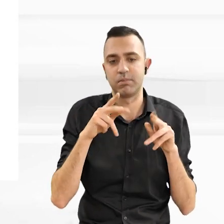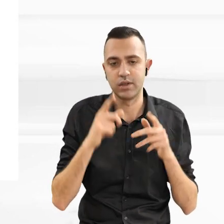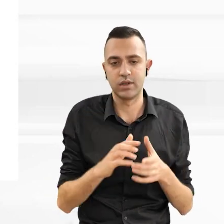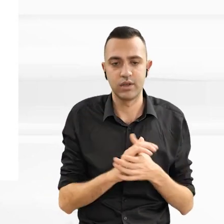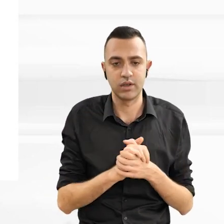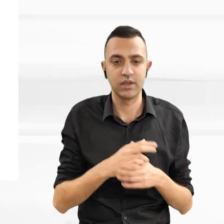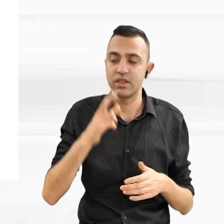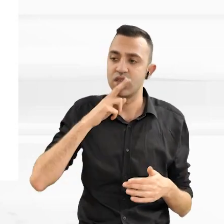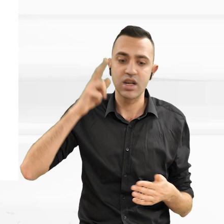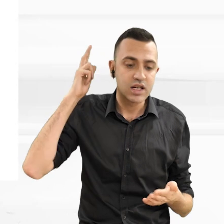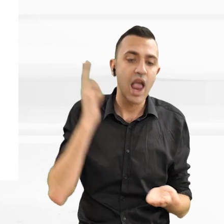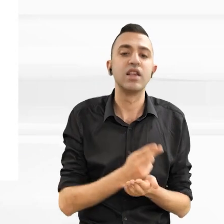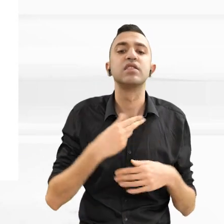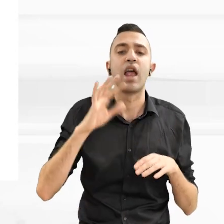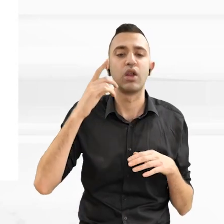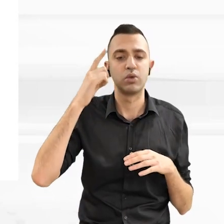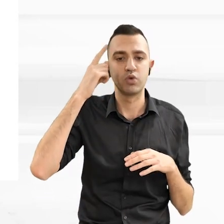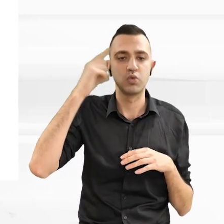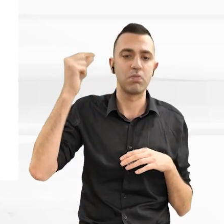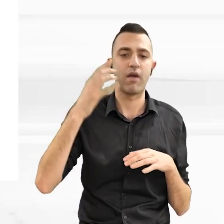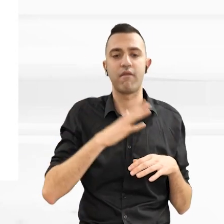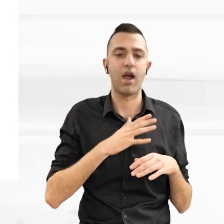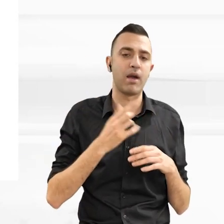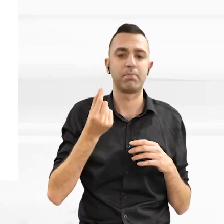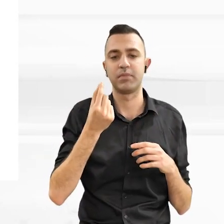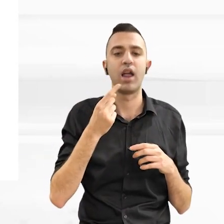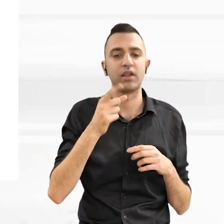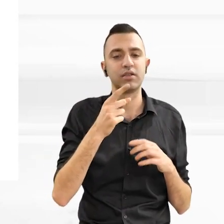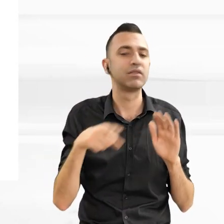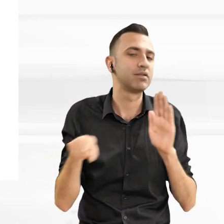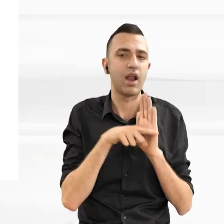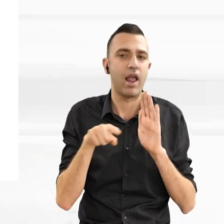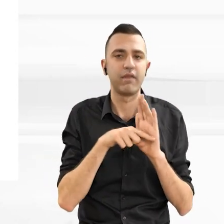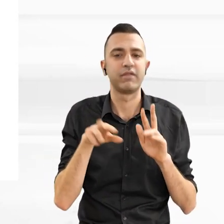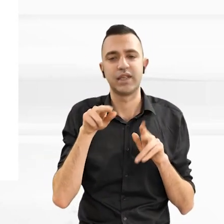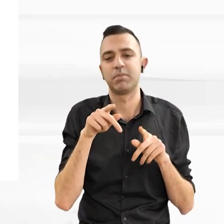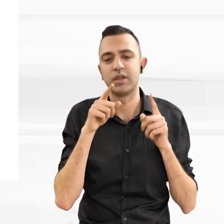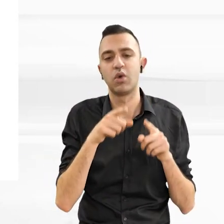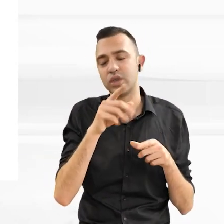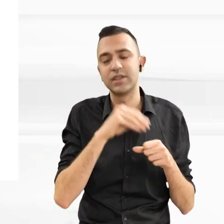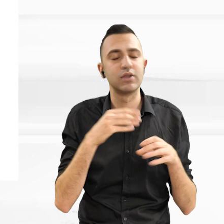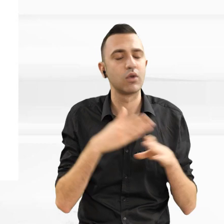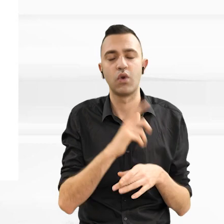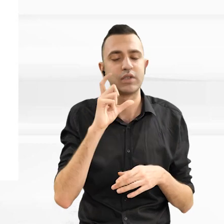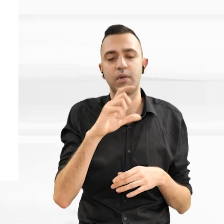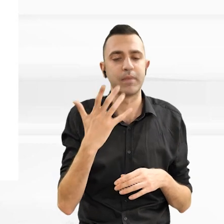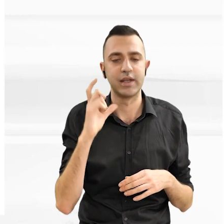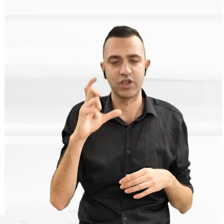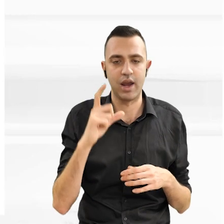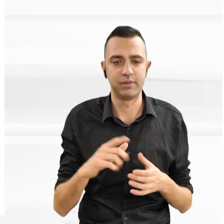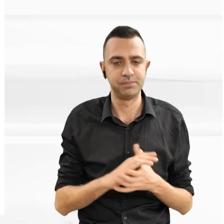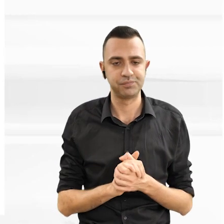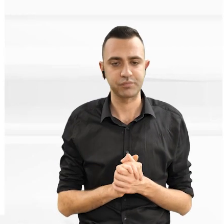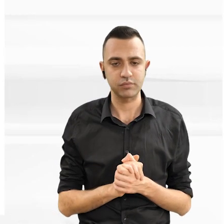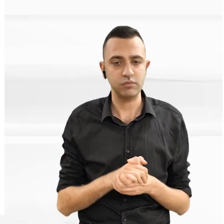kesinliği ile ilgili şüphe uyandıran yargılar taşıması Ee seçeneği devam edebiliriz Arkadaşlar cevap C seçeneğim